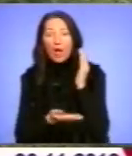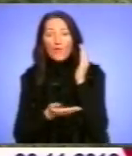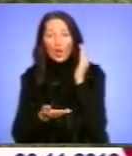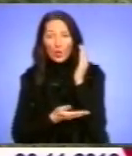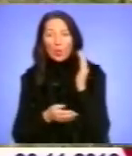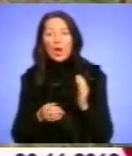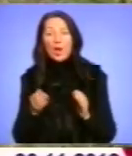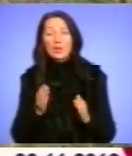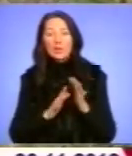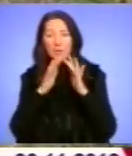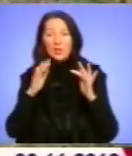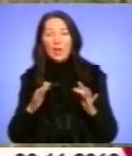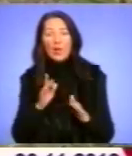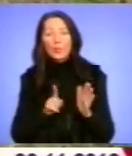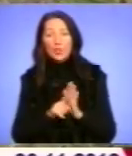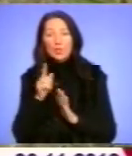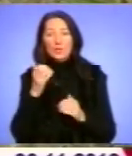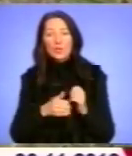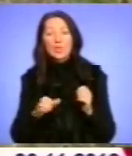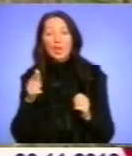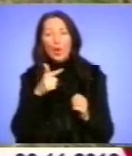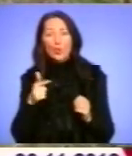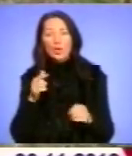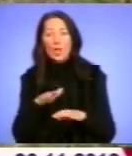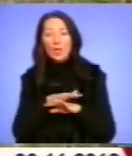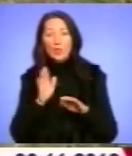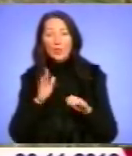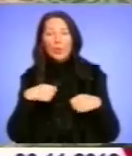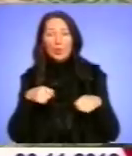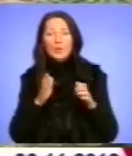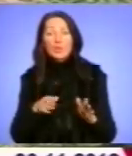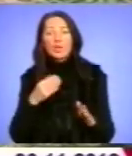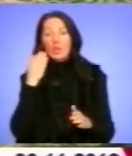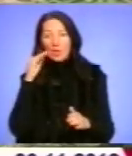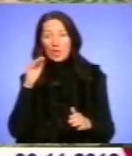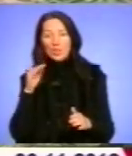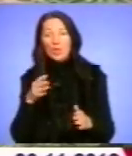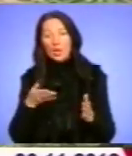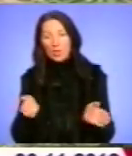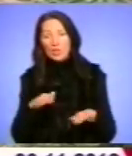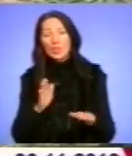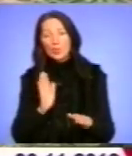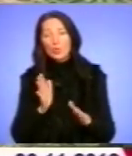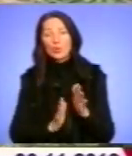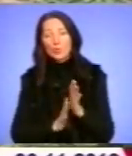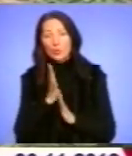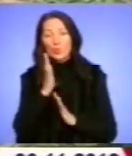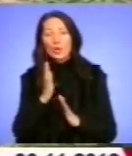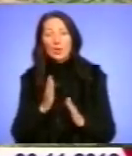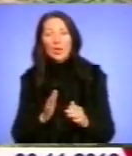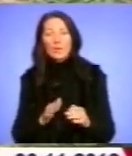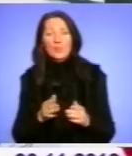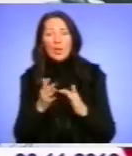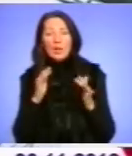всередині грудня. На ринки потраплять лише кращі ялинки. Решта залишиться рости в лісах. Як і минулого року, на кожному законно